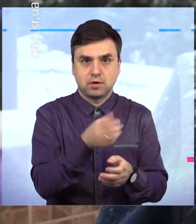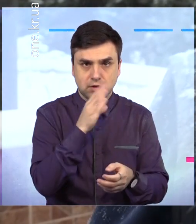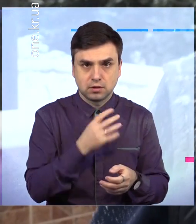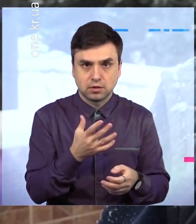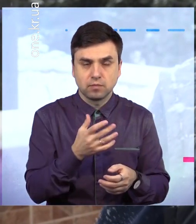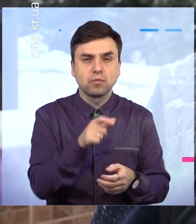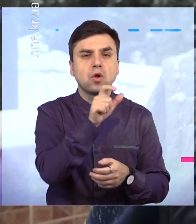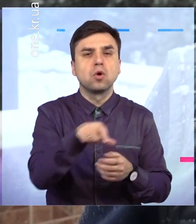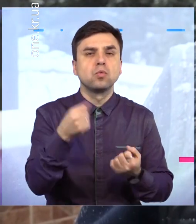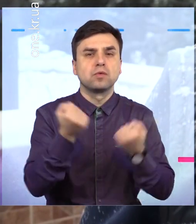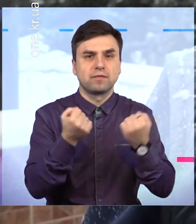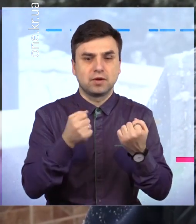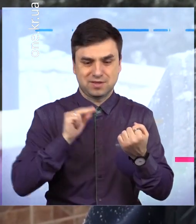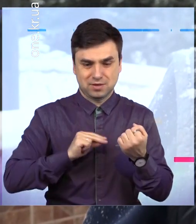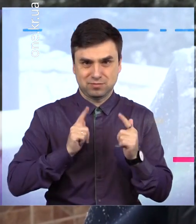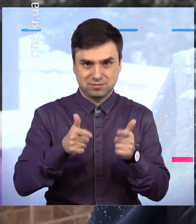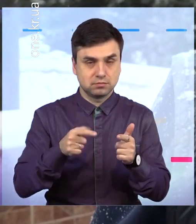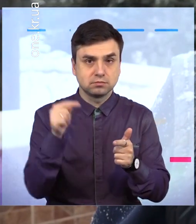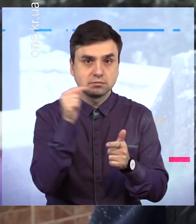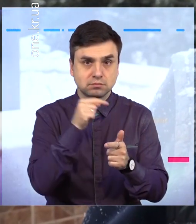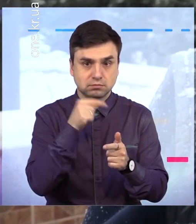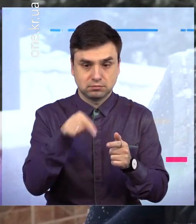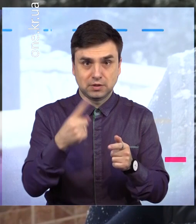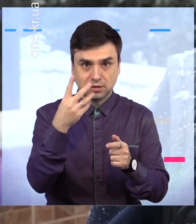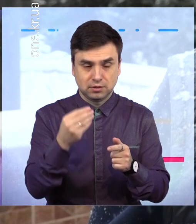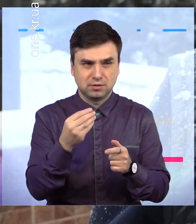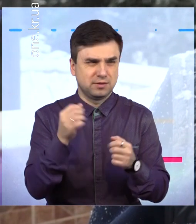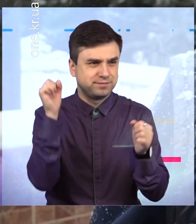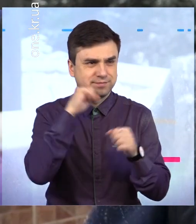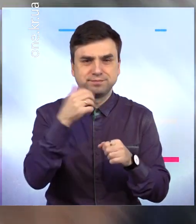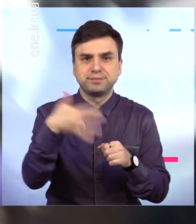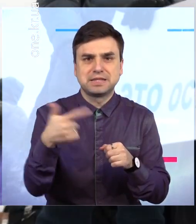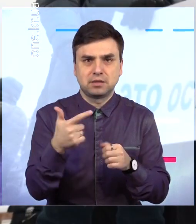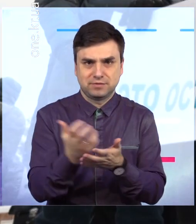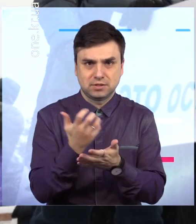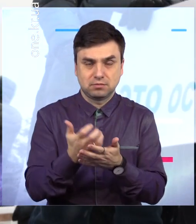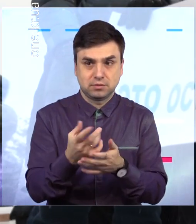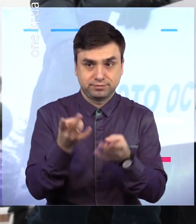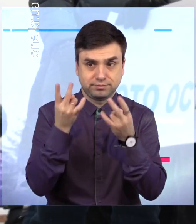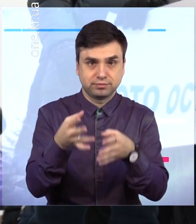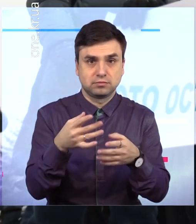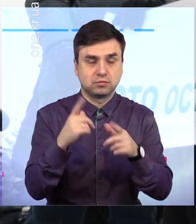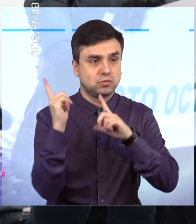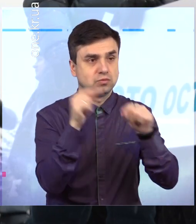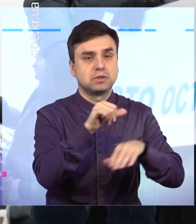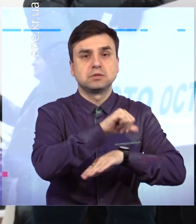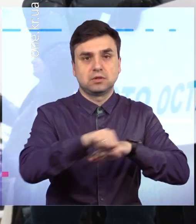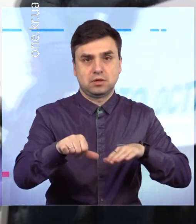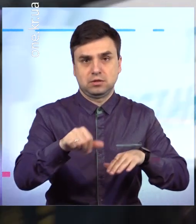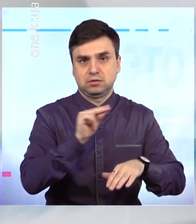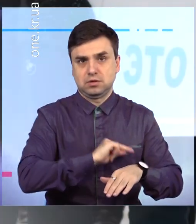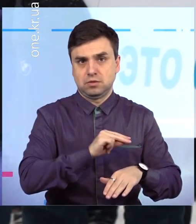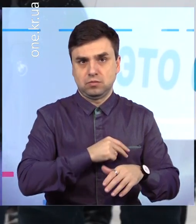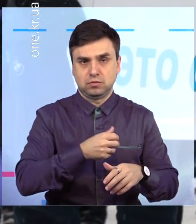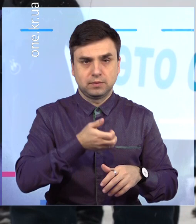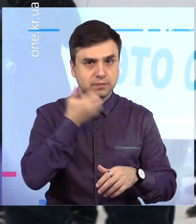50 гривен в день, ну, грубо говоря, 50-100 гривен, ну, это не деньги сейчас. Через нерентабельність перевезень за 8 гривень з